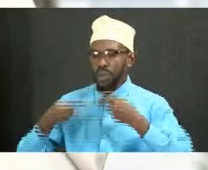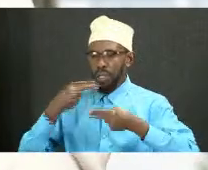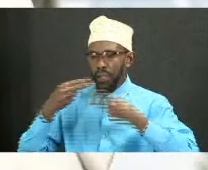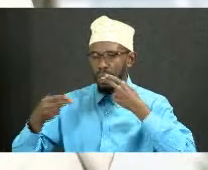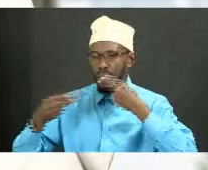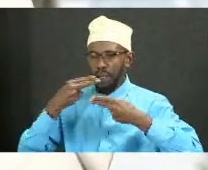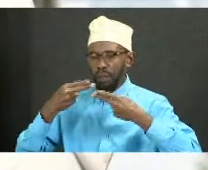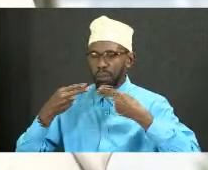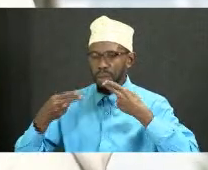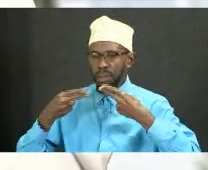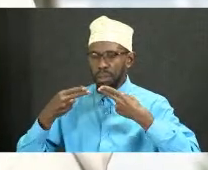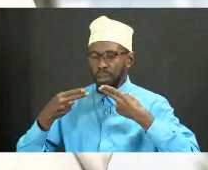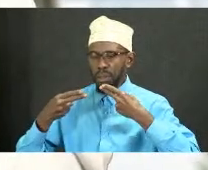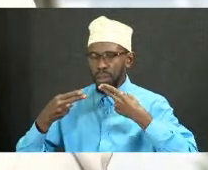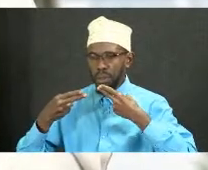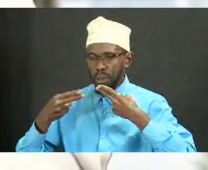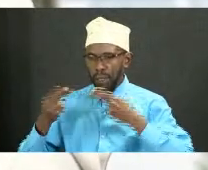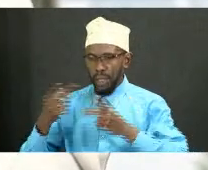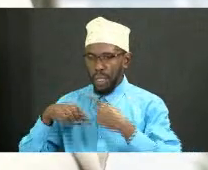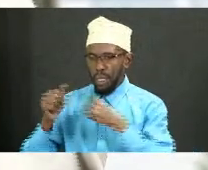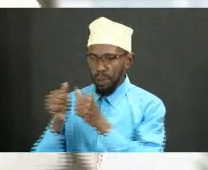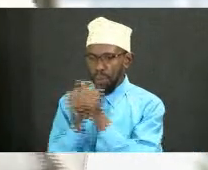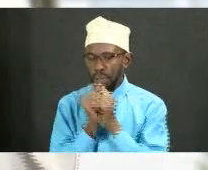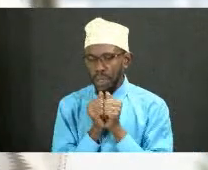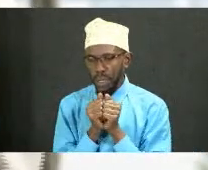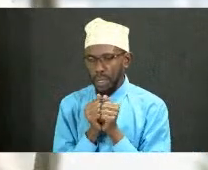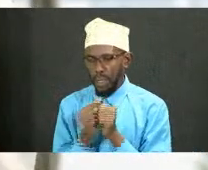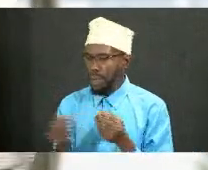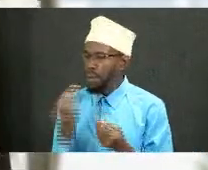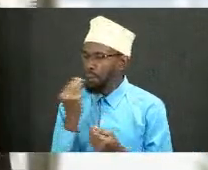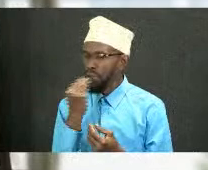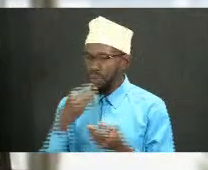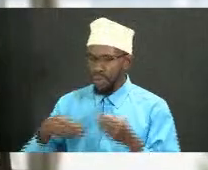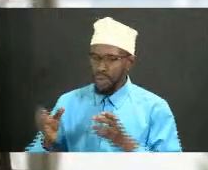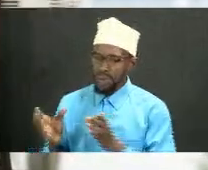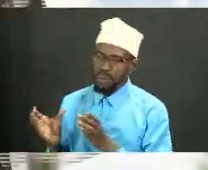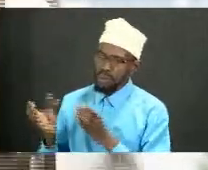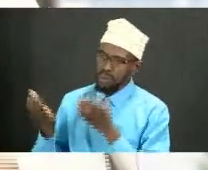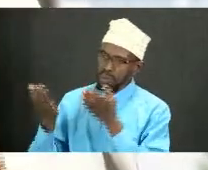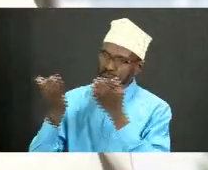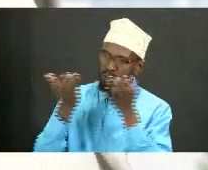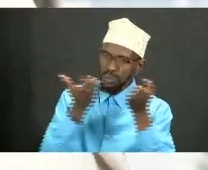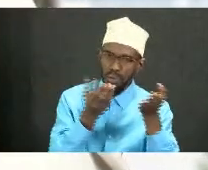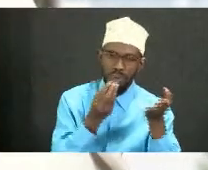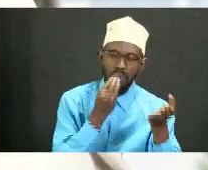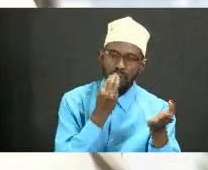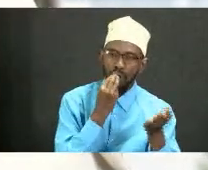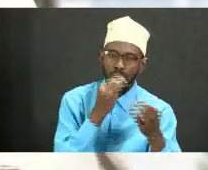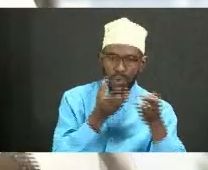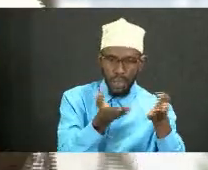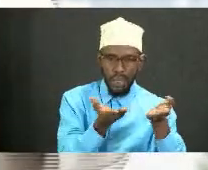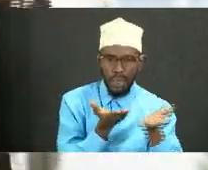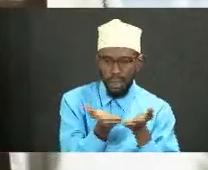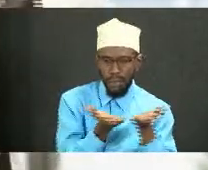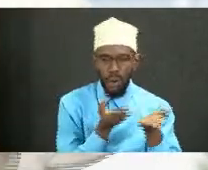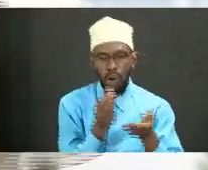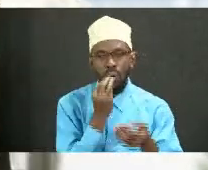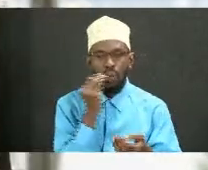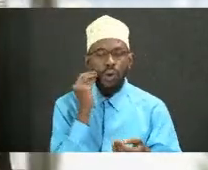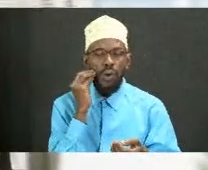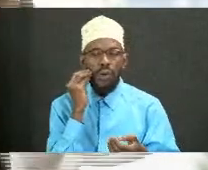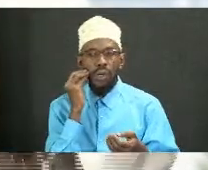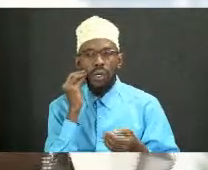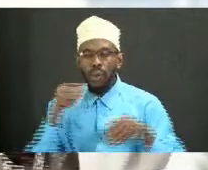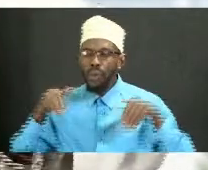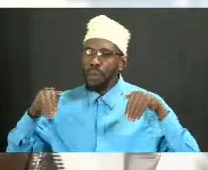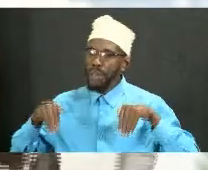kadhalika. Ubunifu ambao wanaweza kuja nao mfano ni kama wakipika watakuletea chakula nyumbani. Kwa hivyo yani badala ya kuwa watapika